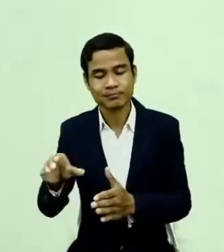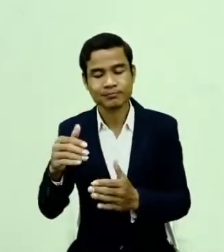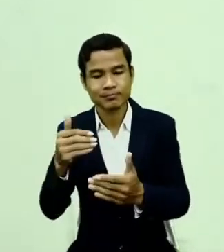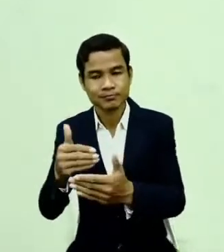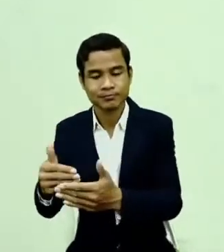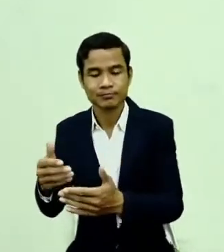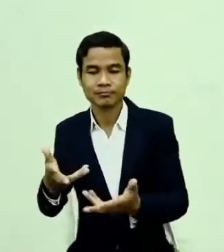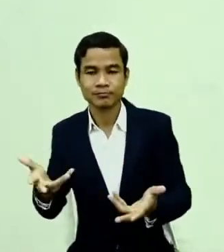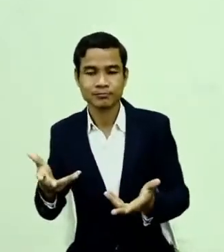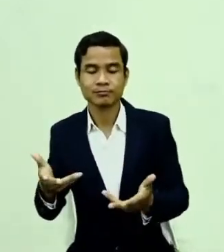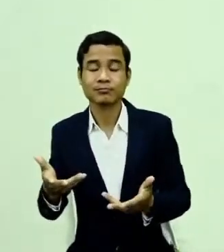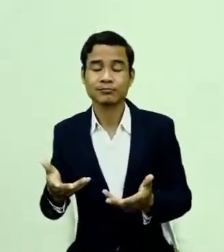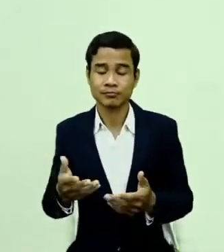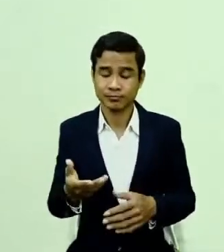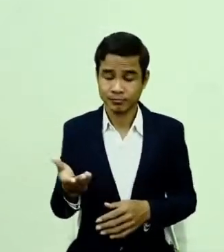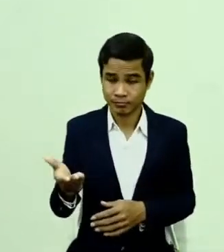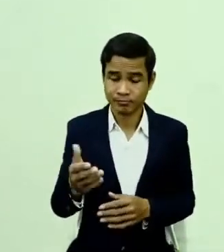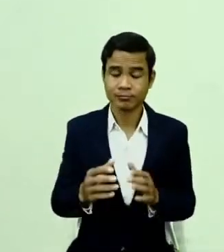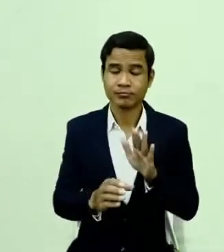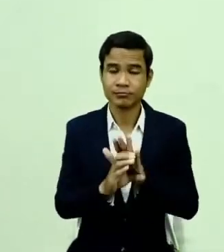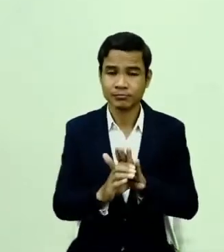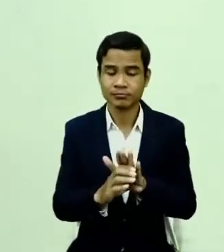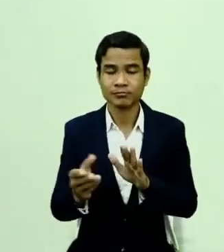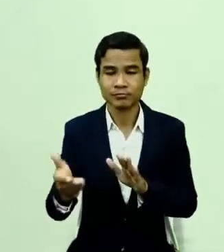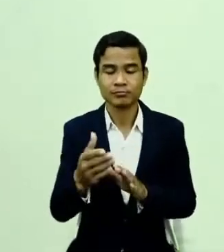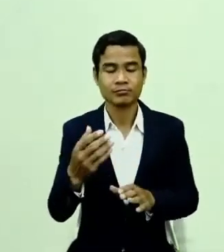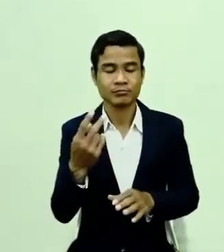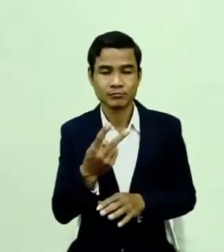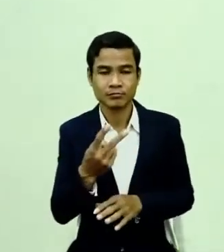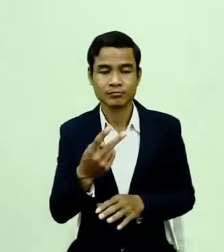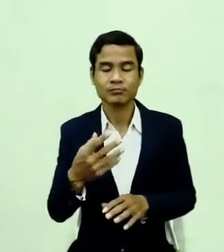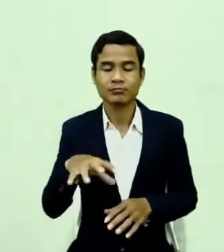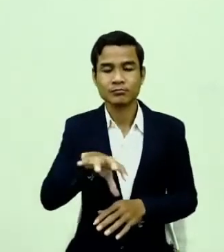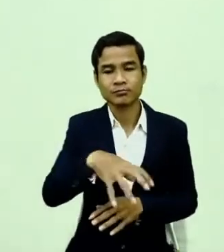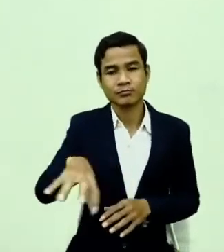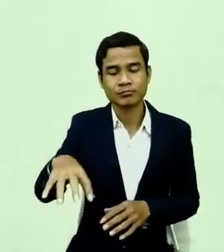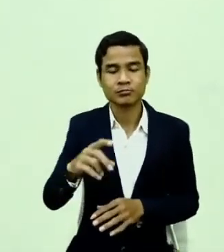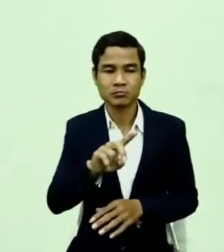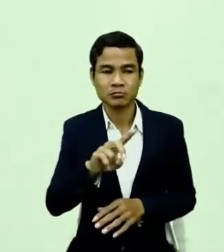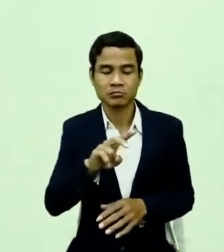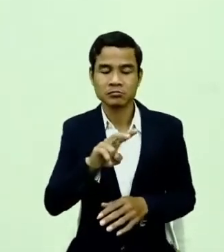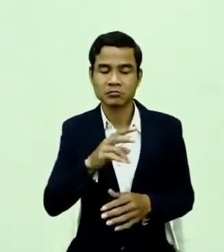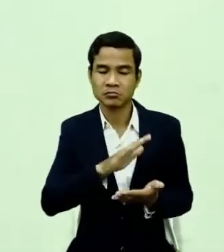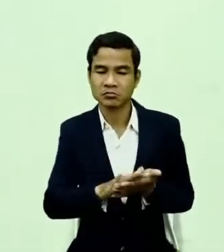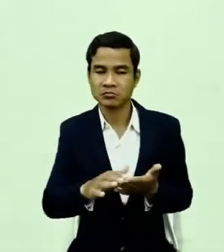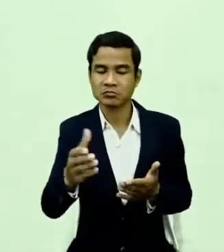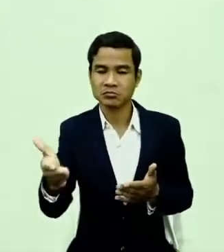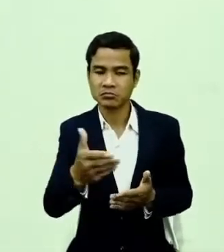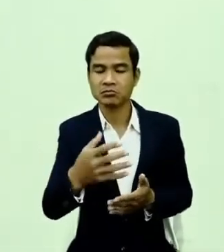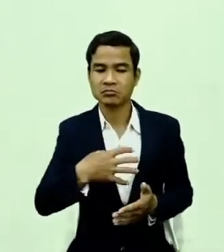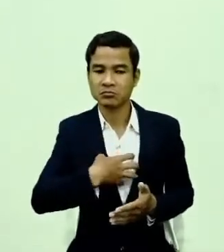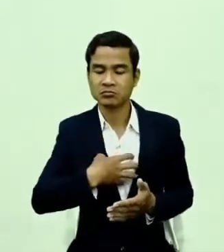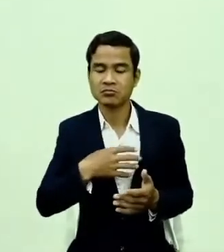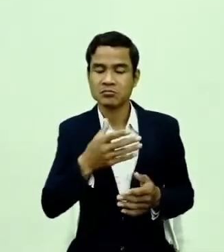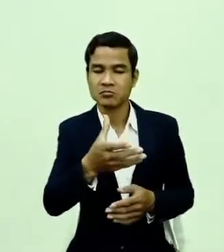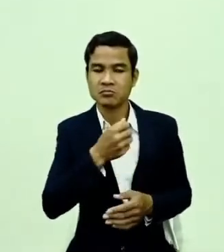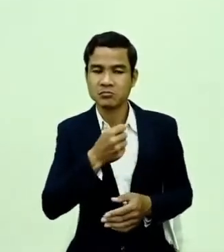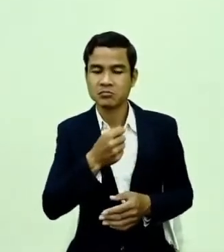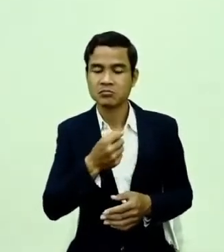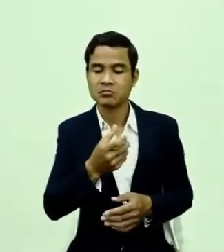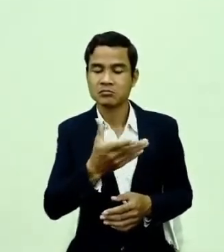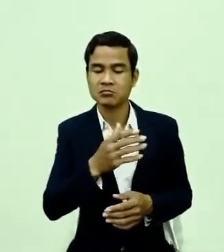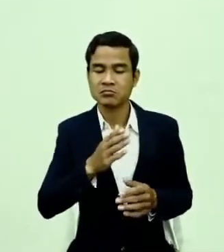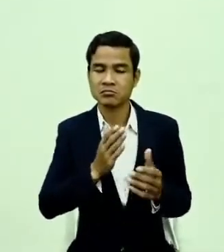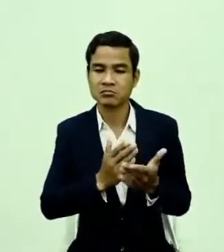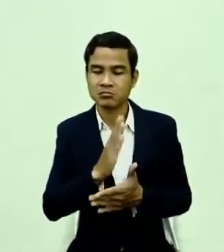đài ọn chà ưu tiên hoa tha con khơi cái căn tọc ta mùi xa hay con trong bàn sư tha chia sứt phá con không ca tự do